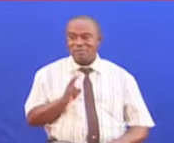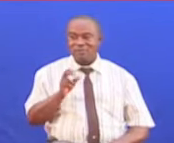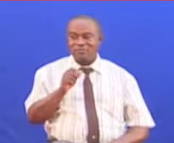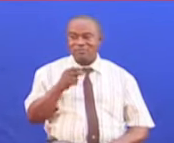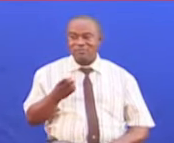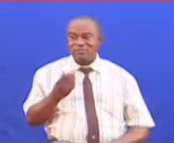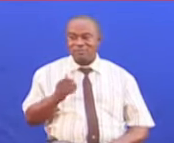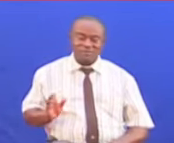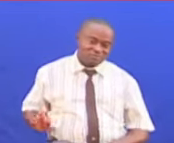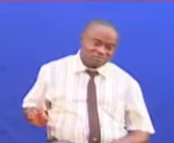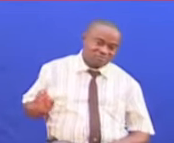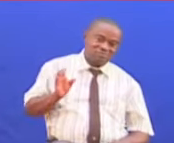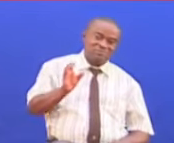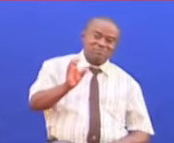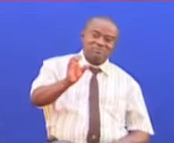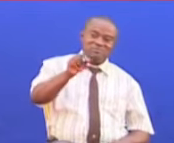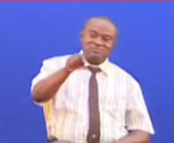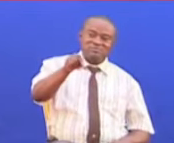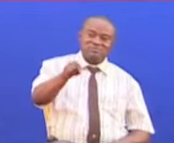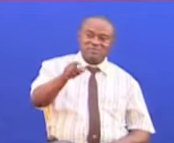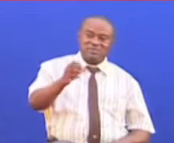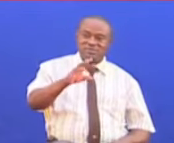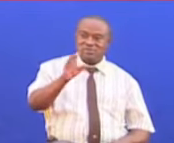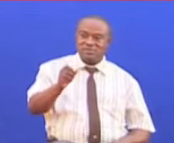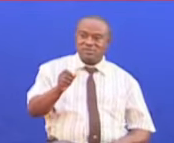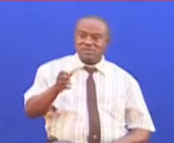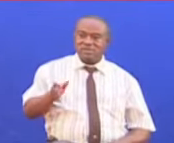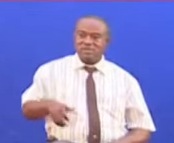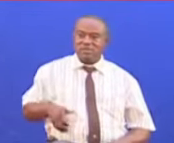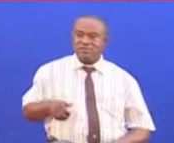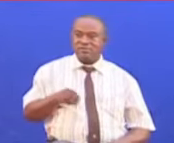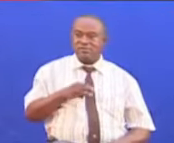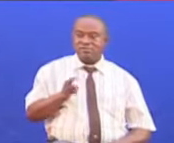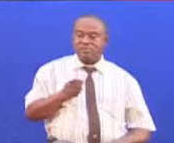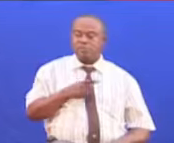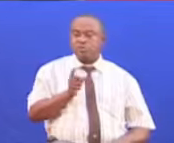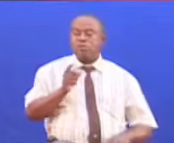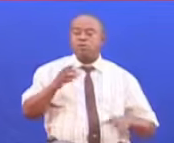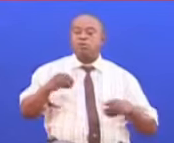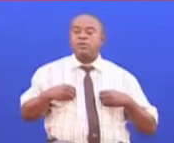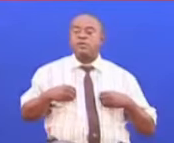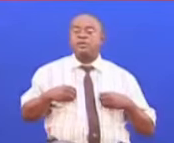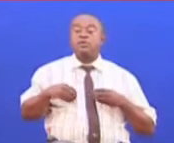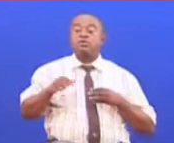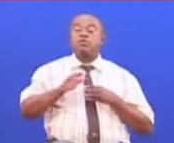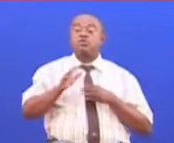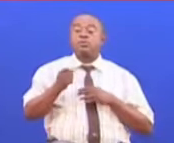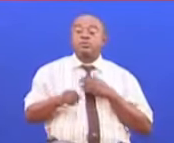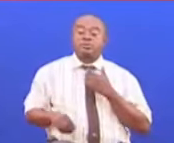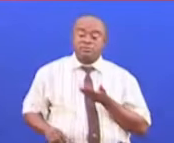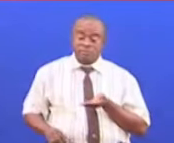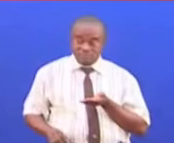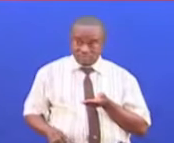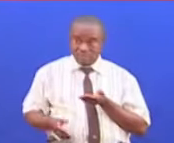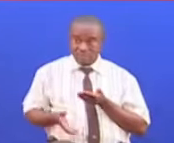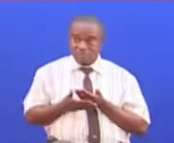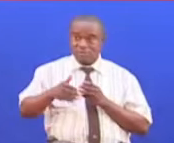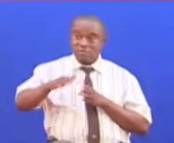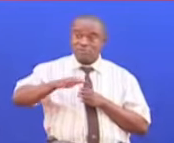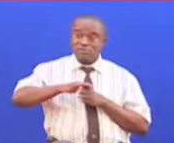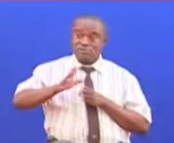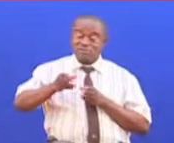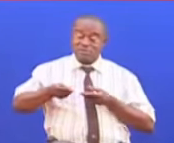cha fed kias chote cha fed mafa masi wam kiri kutum fed ambaza zilwa zip